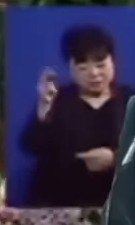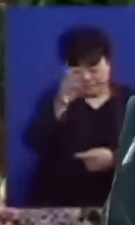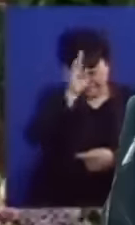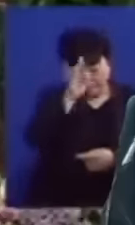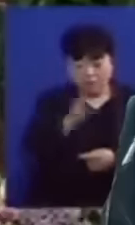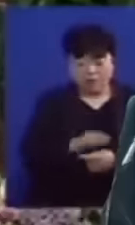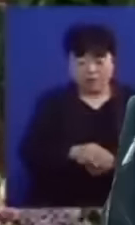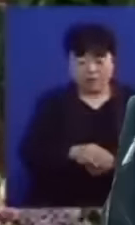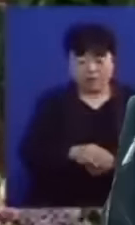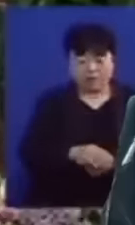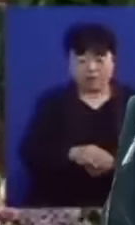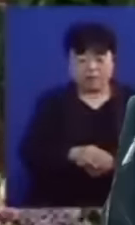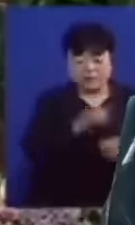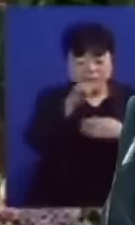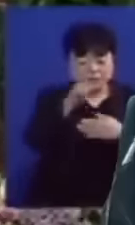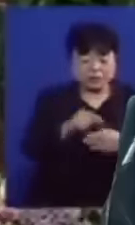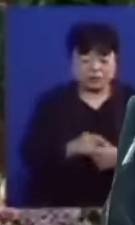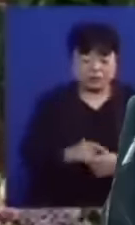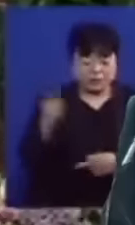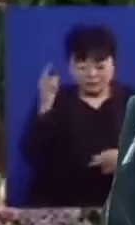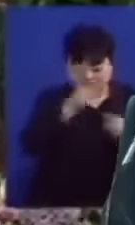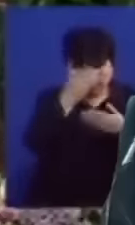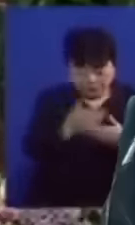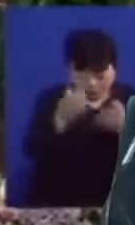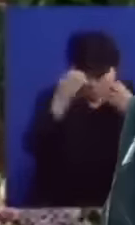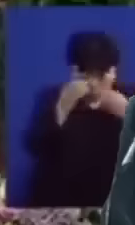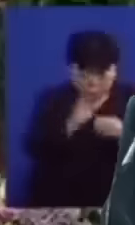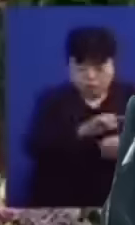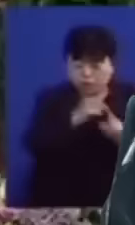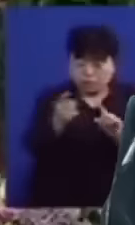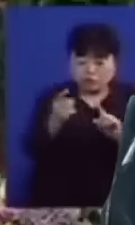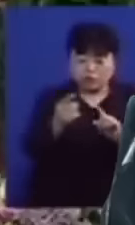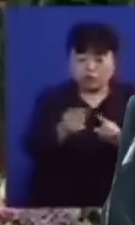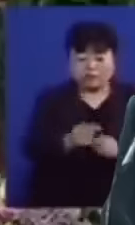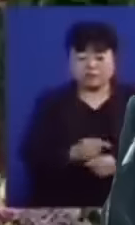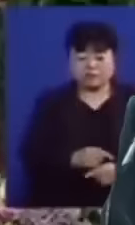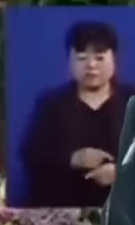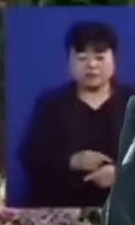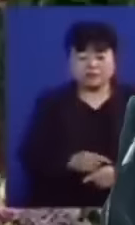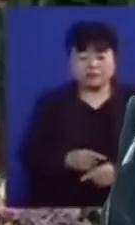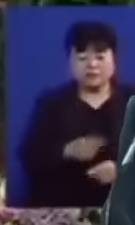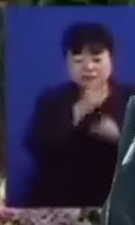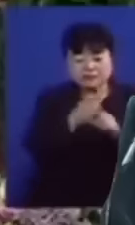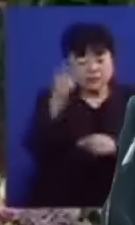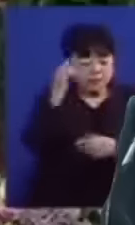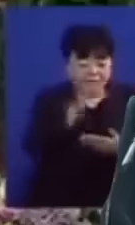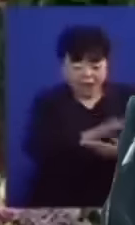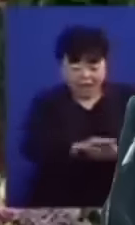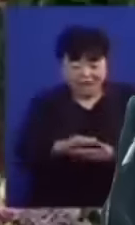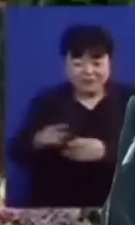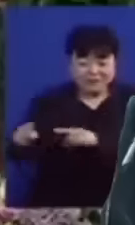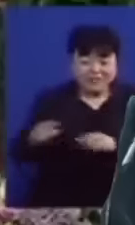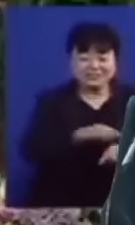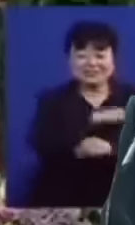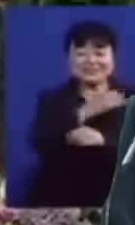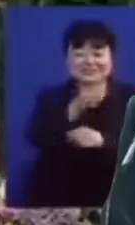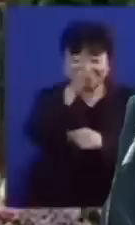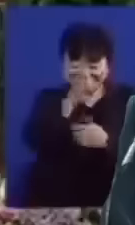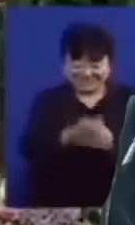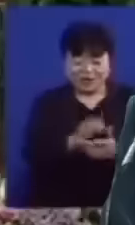비롯해서 일상생활에서 겪는 마음의 상처와 고통을 치료하고 우리를 승리와 평안의 분위기로 다스리는 능력이 있는